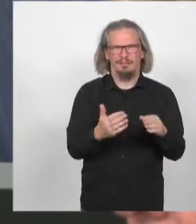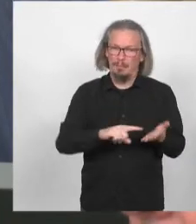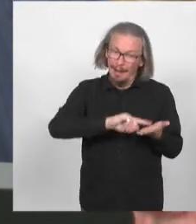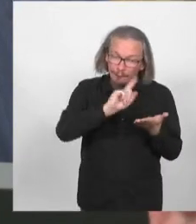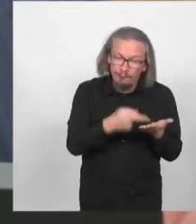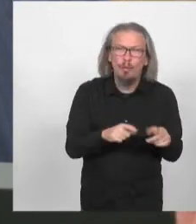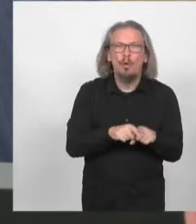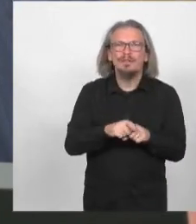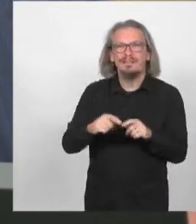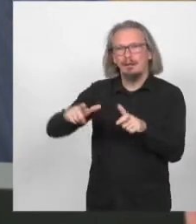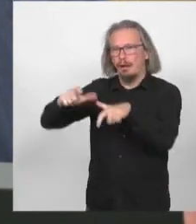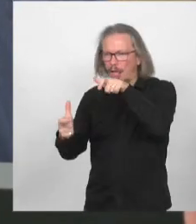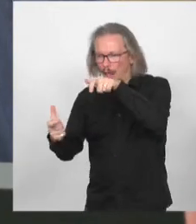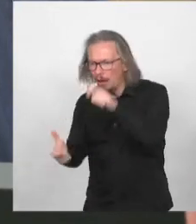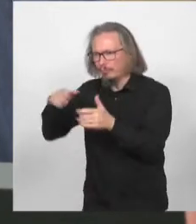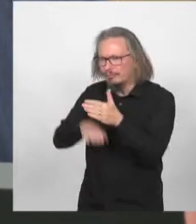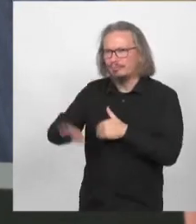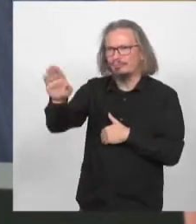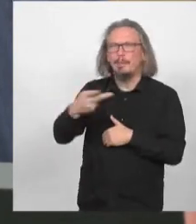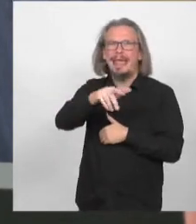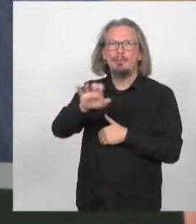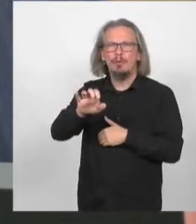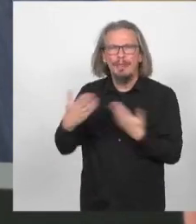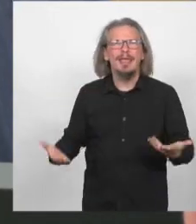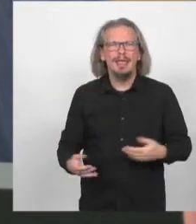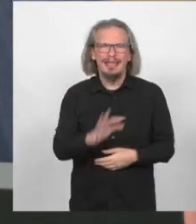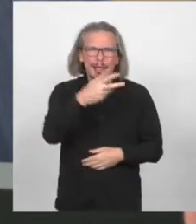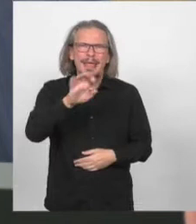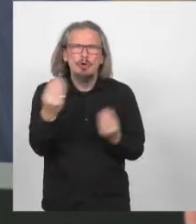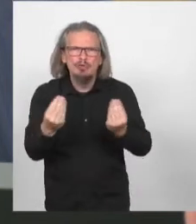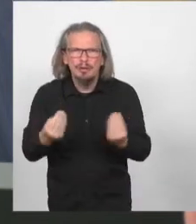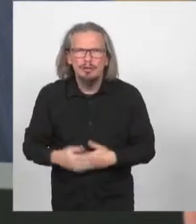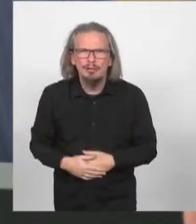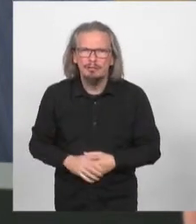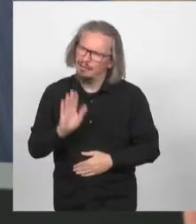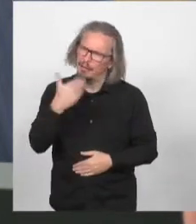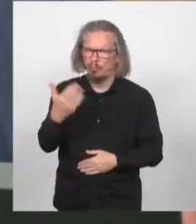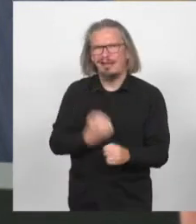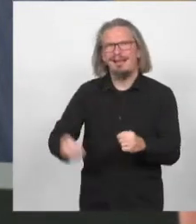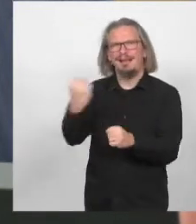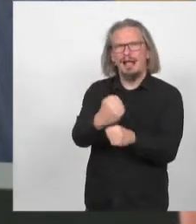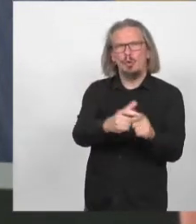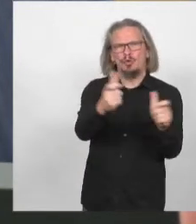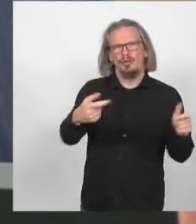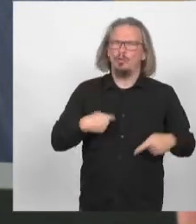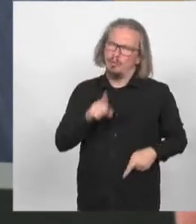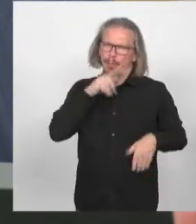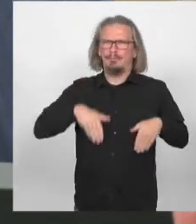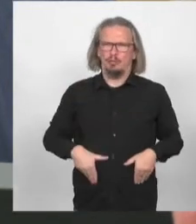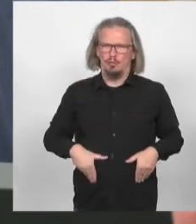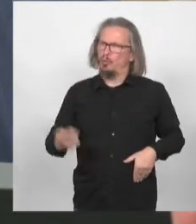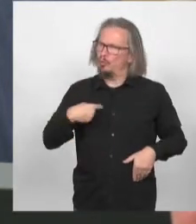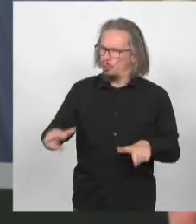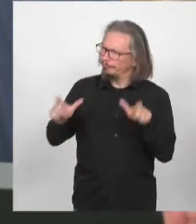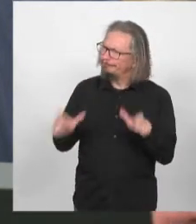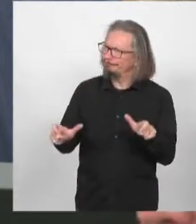au rebond des PME. Et qu'en est-il des TPE? Nous souhaitons nous abstenir sur la création de cette société et nous serons extrêmement vigilants